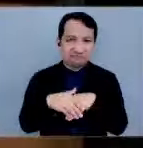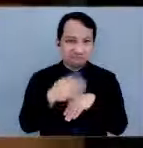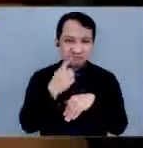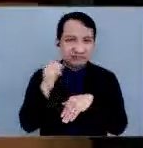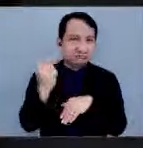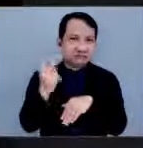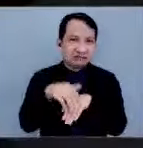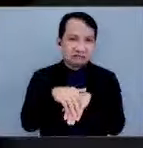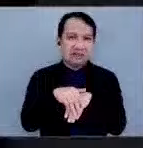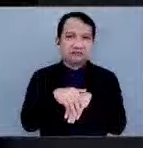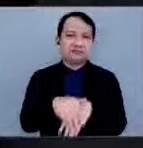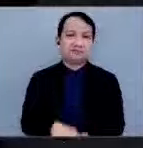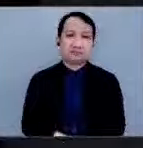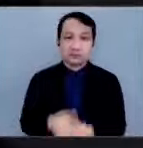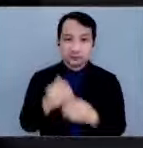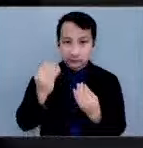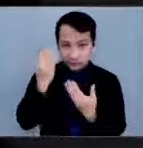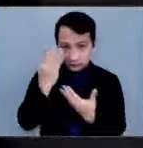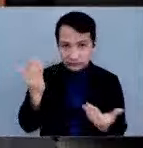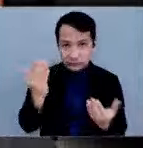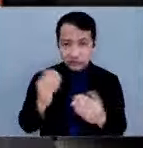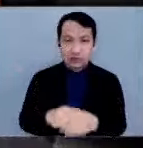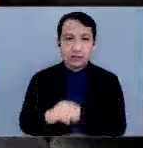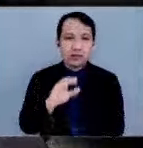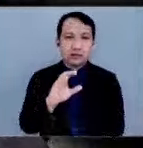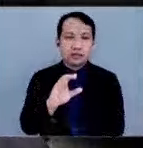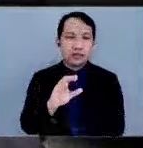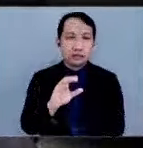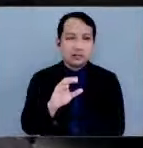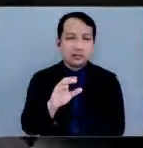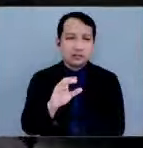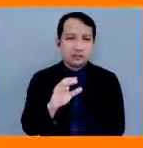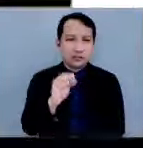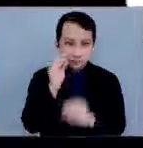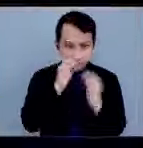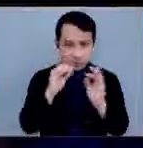Mahaharap sila sa reklamong paglabag sa Comprehensive Dangerous Drugs Act.